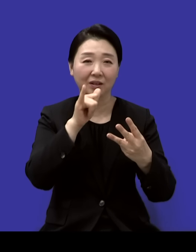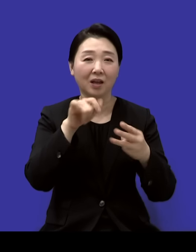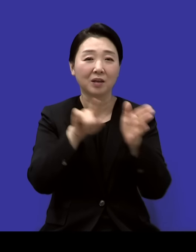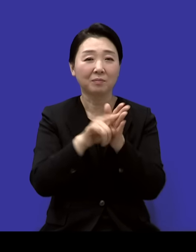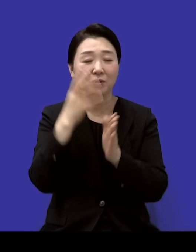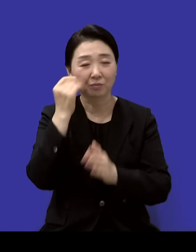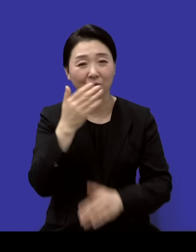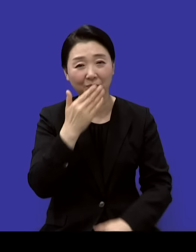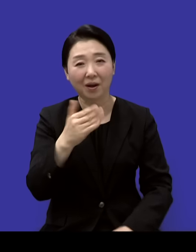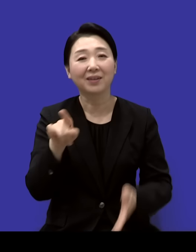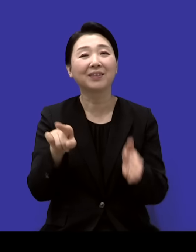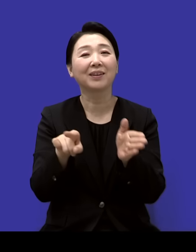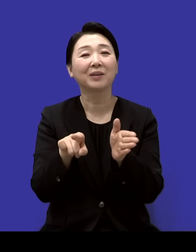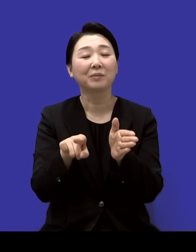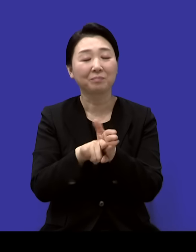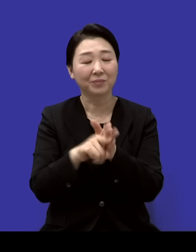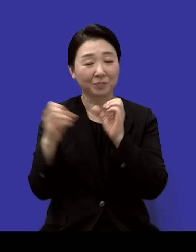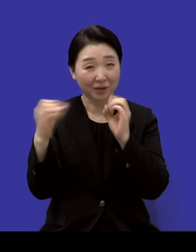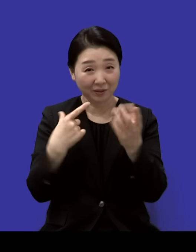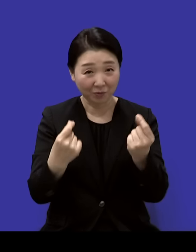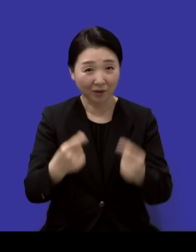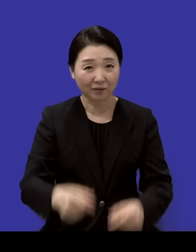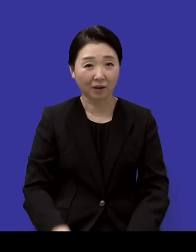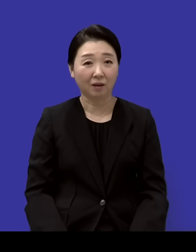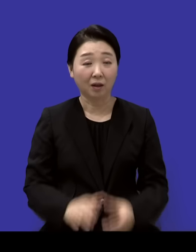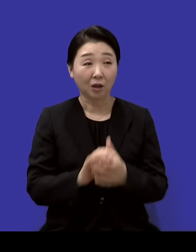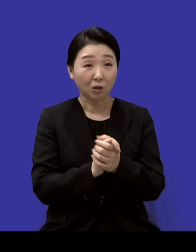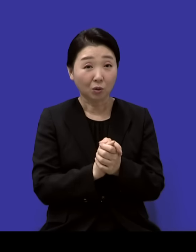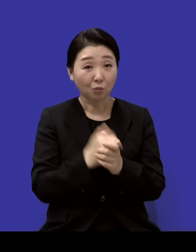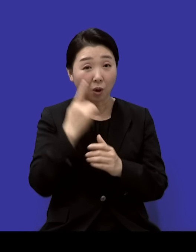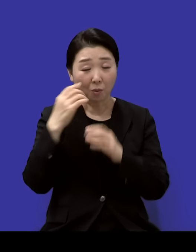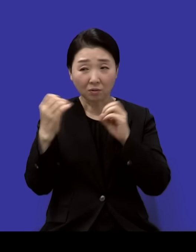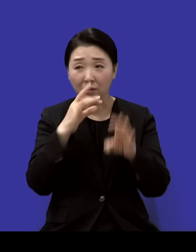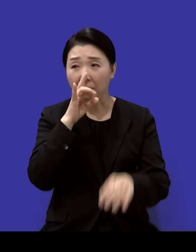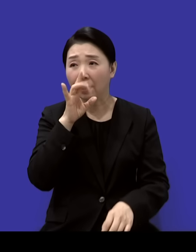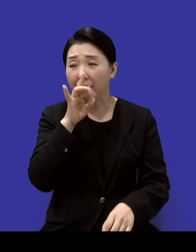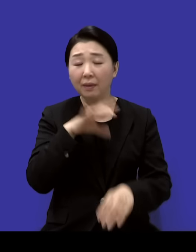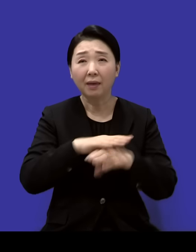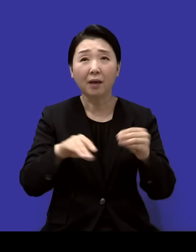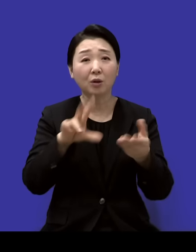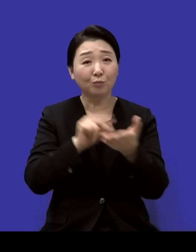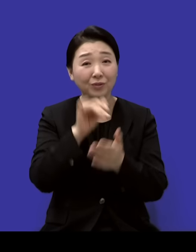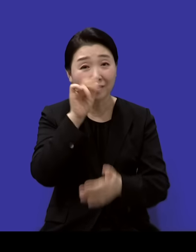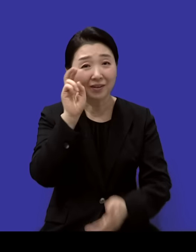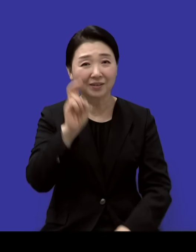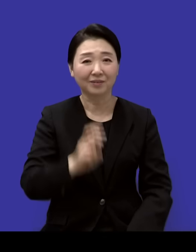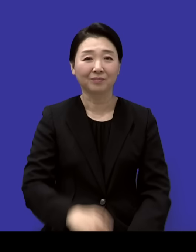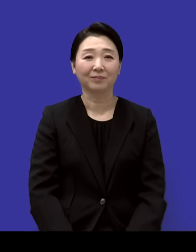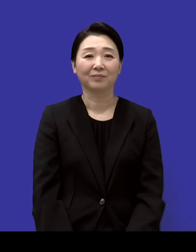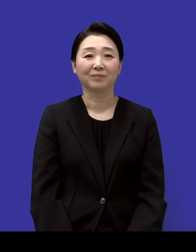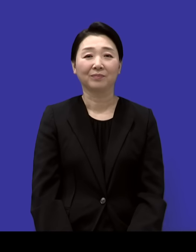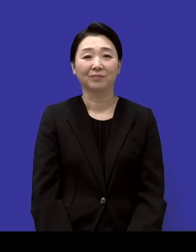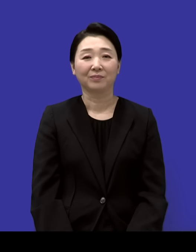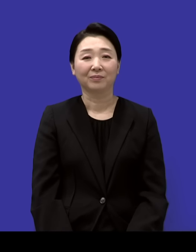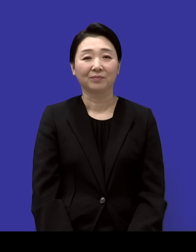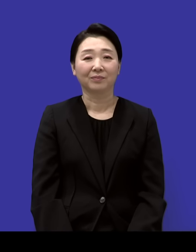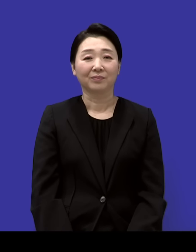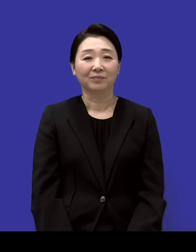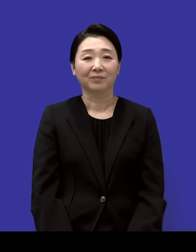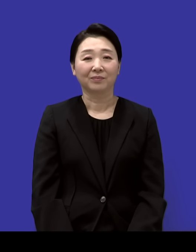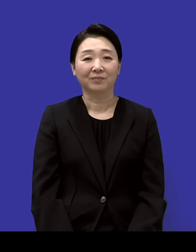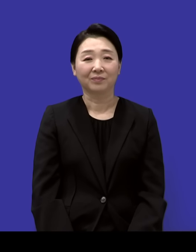예. 다 응답이라고 생각합니다. 목사님도 분명히 아무리 기도해도 응답이 안 되고 해결이 안 되던 문제들도 분명히 있으셨겠죠, 살면서. 네, 네.